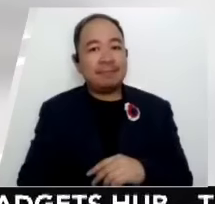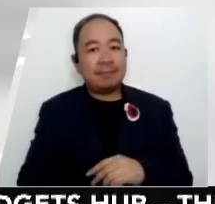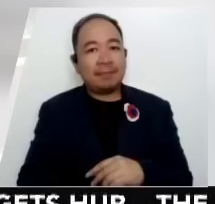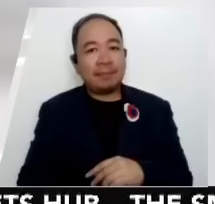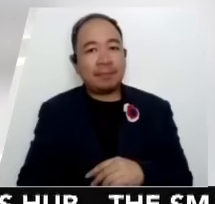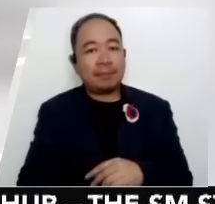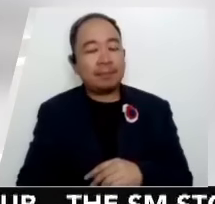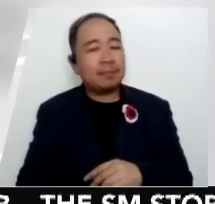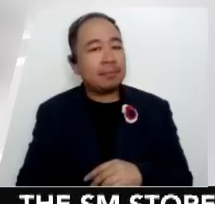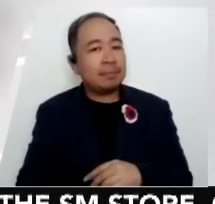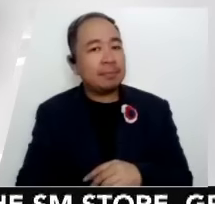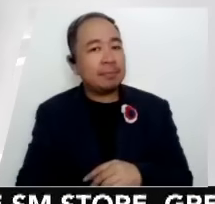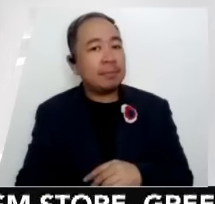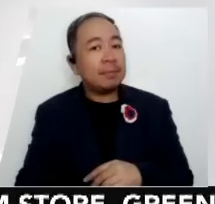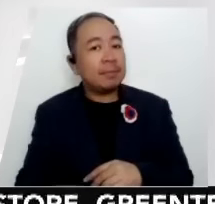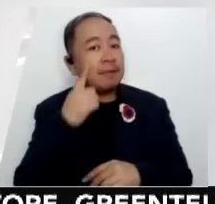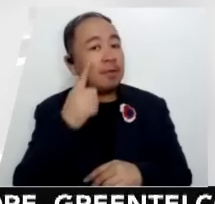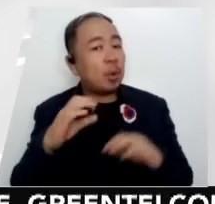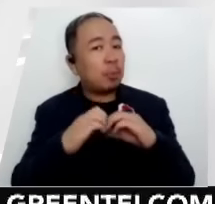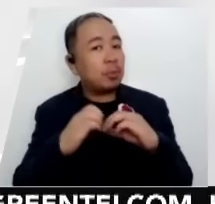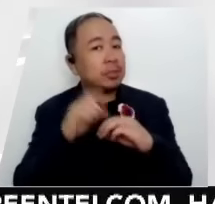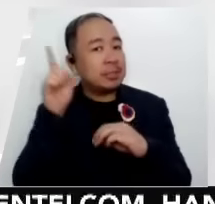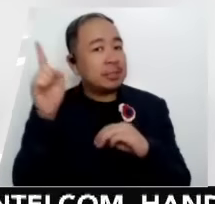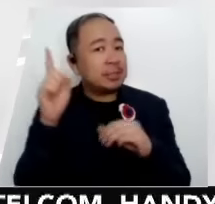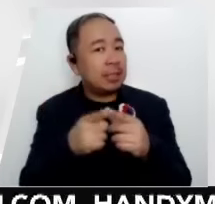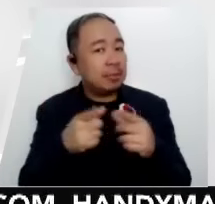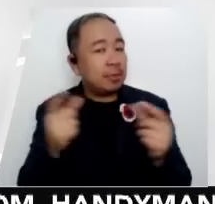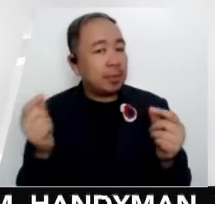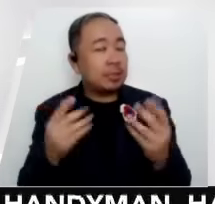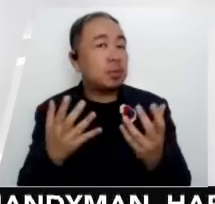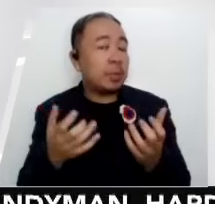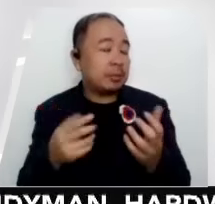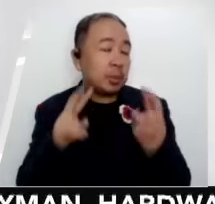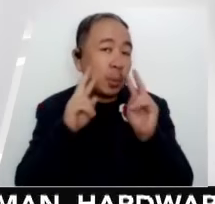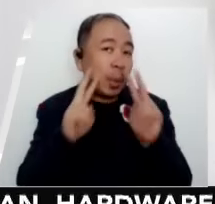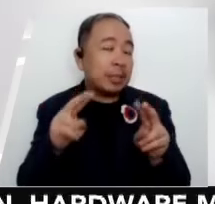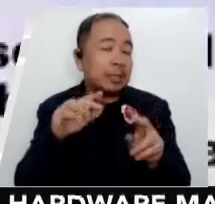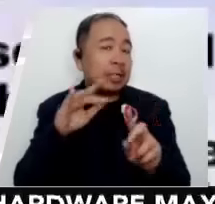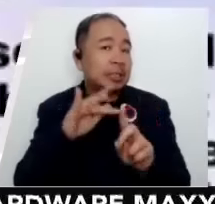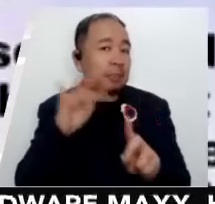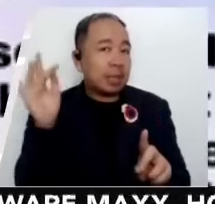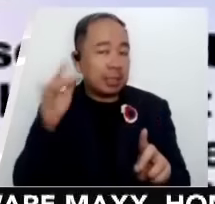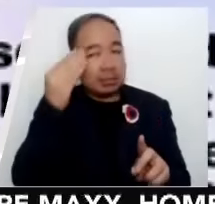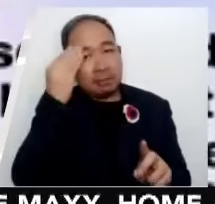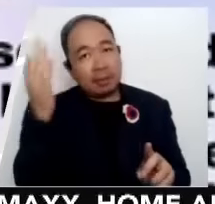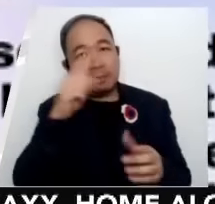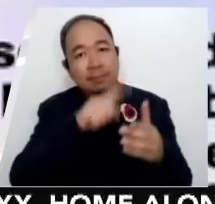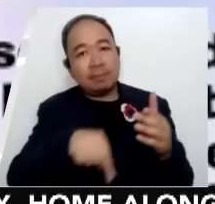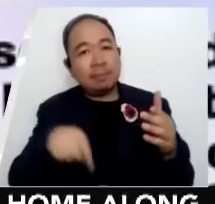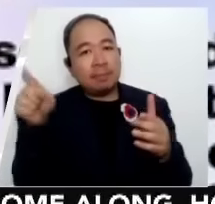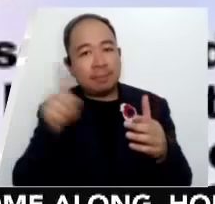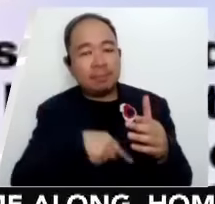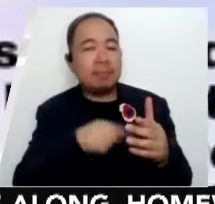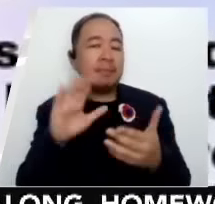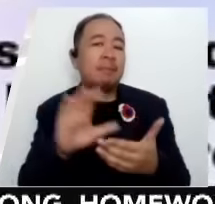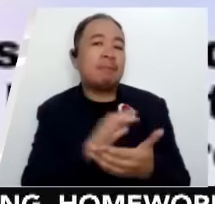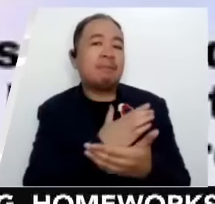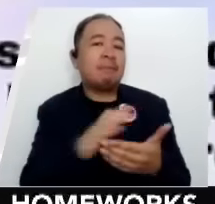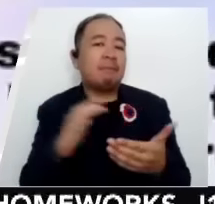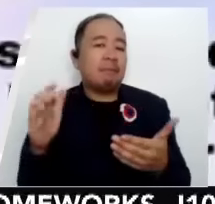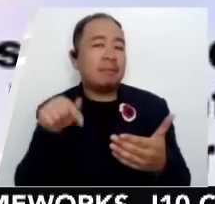Para sa mga kapuso sa Japan, inanunsyo ng Sparkle GMA Artist Center na kansilado ang Balik Saya Super Saya with Sparkle event this